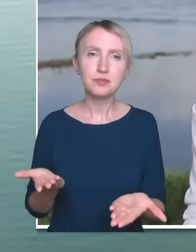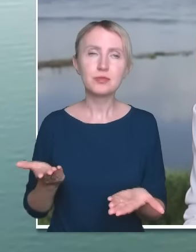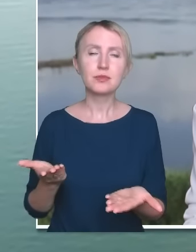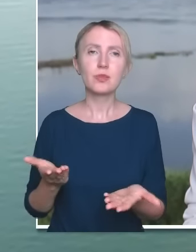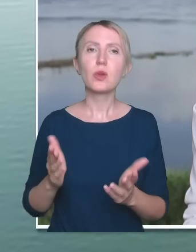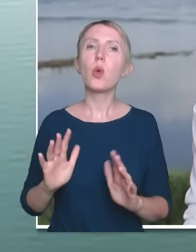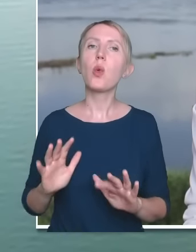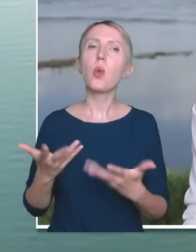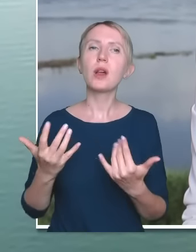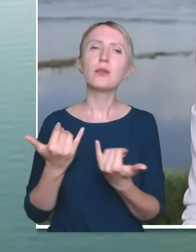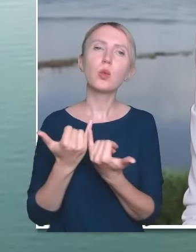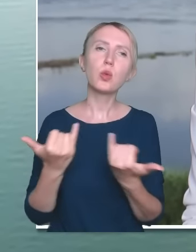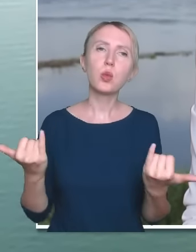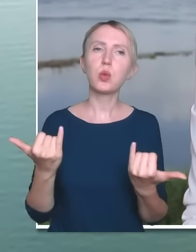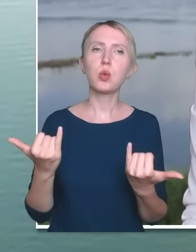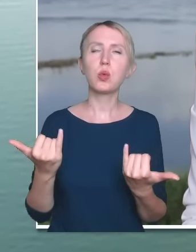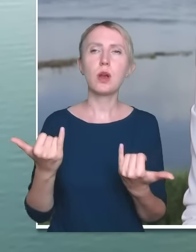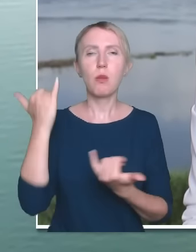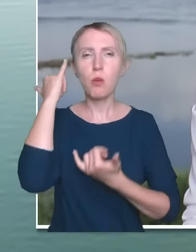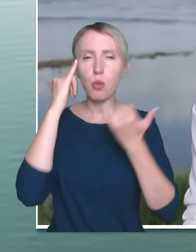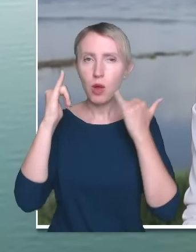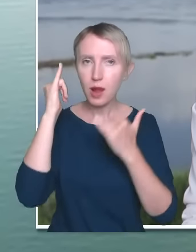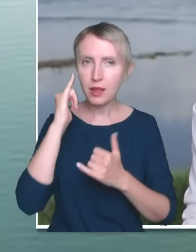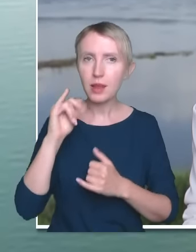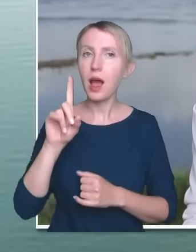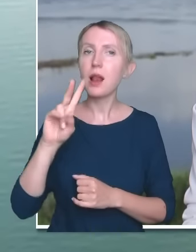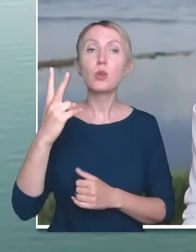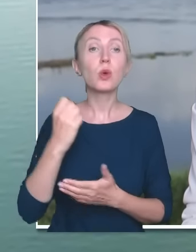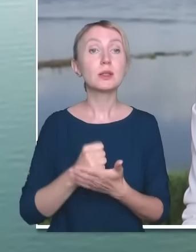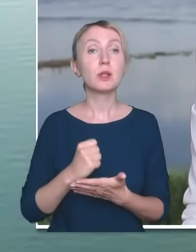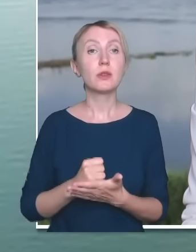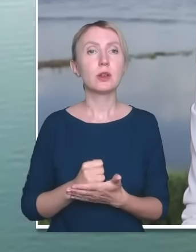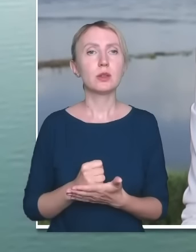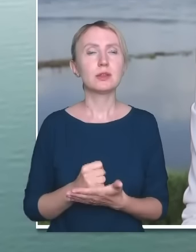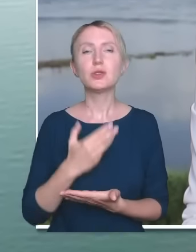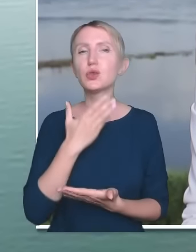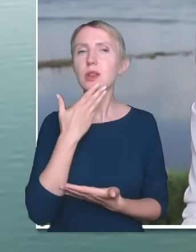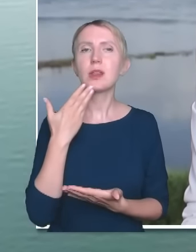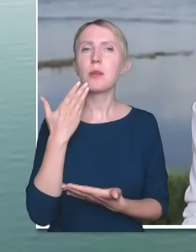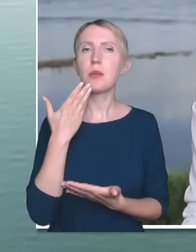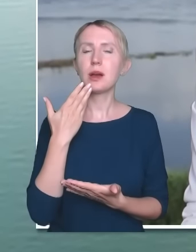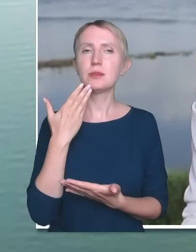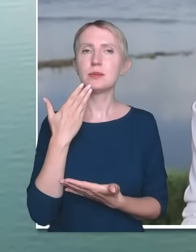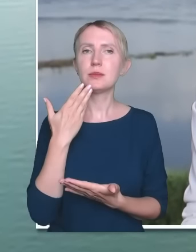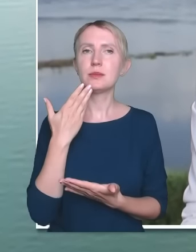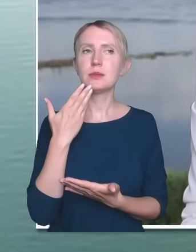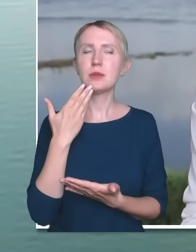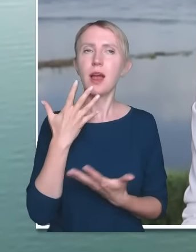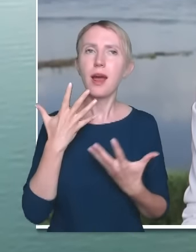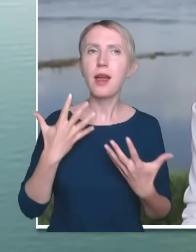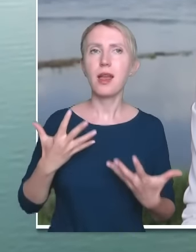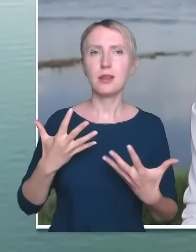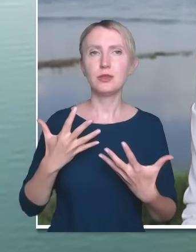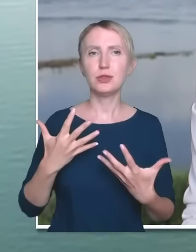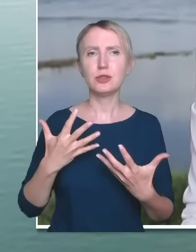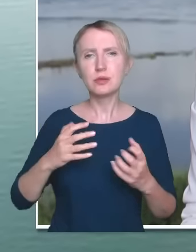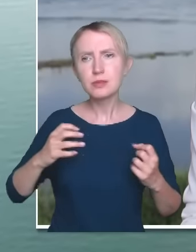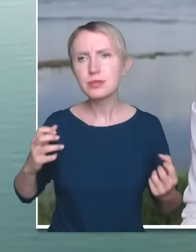wtedy o różnego rodzaju potknięcia. Ale druga rzecz, mam wrażenie, że nie ma też tak dużego zaparcia w dojściu